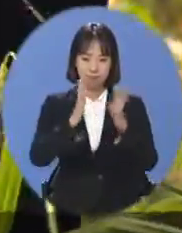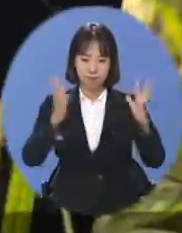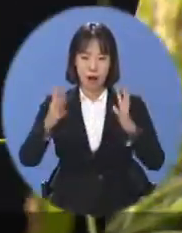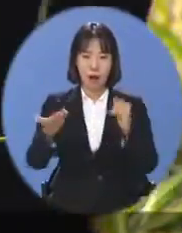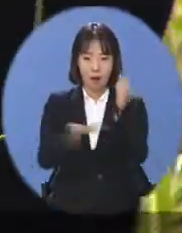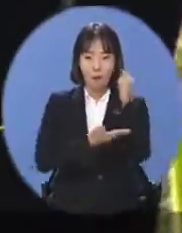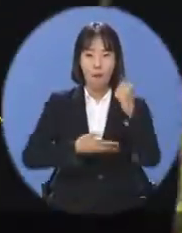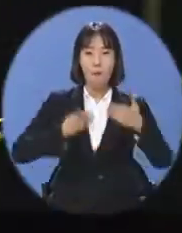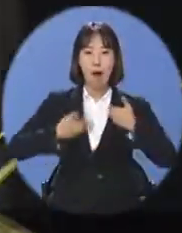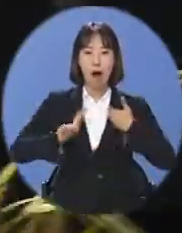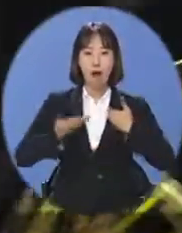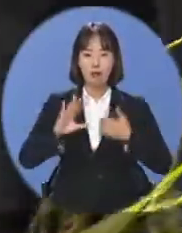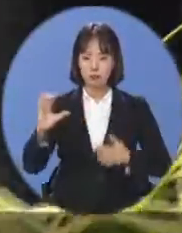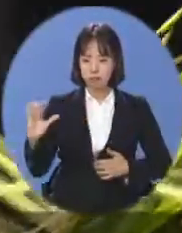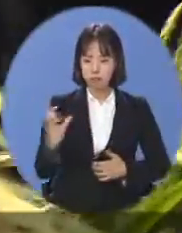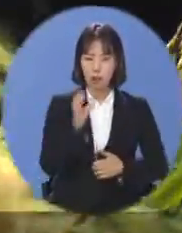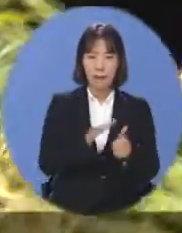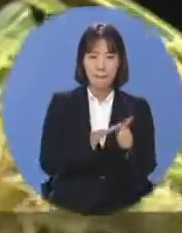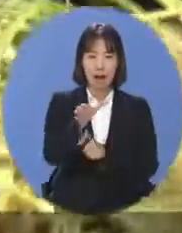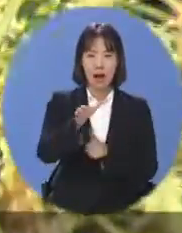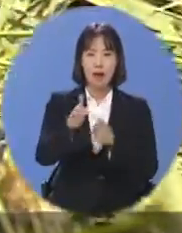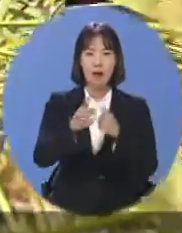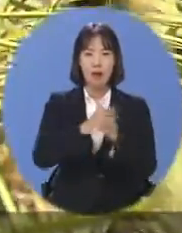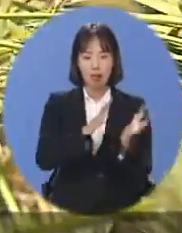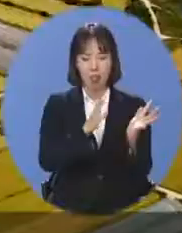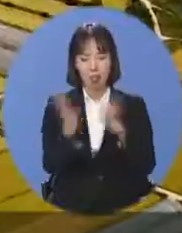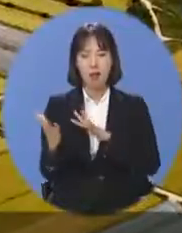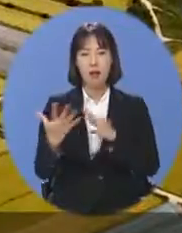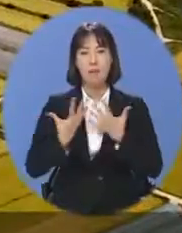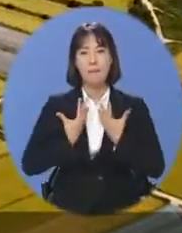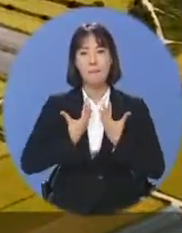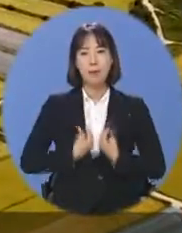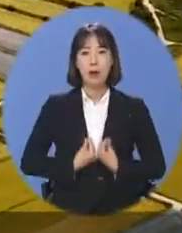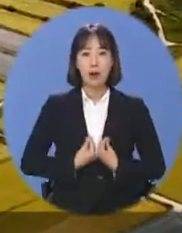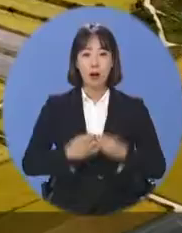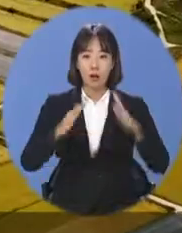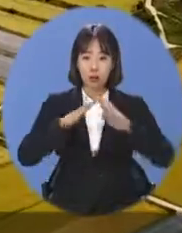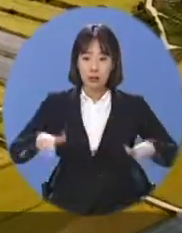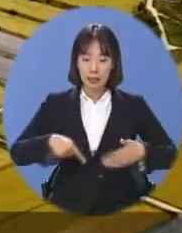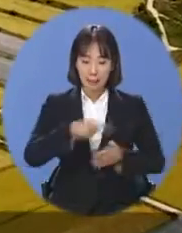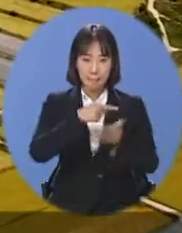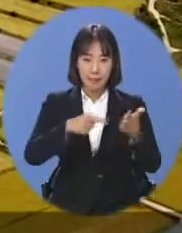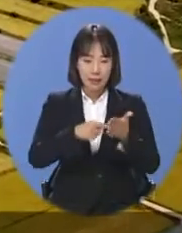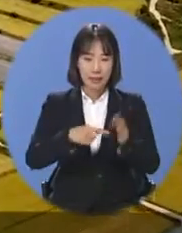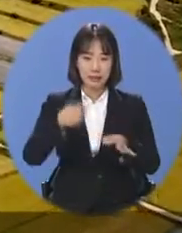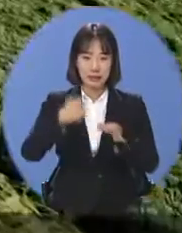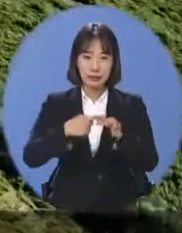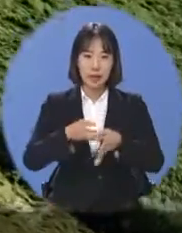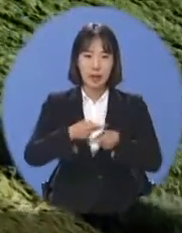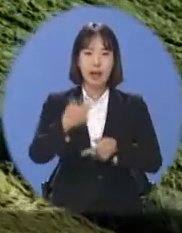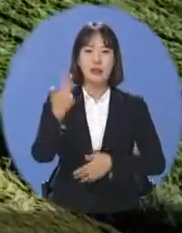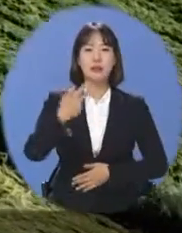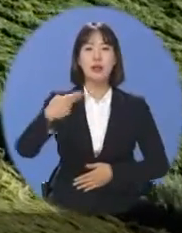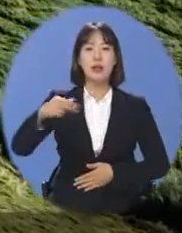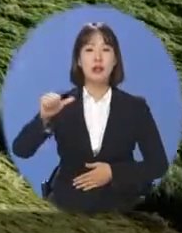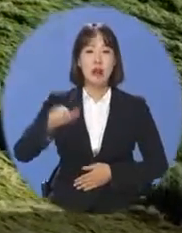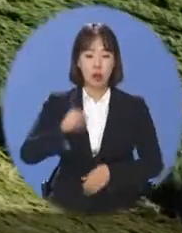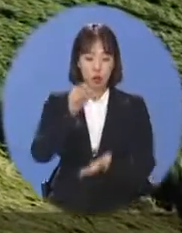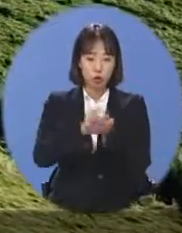시기지만 태풍이 휩쓸고 간 생채기 앞에 망연자실할 뿐입니다. 전남에서 피해를 본 논의 면적은 7천 헥타르,